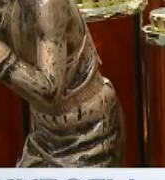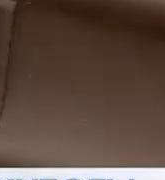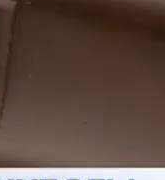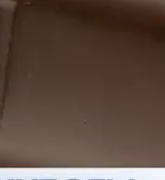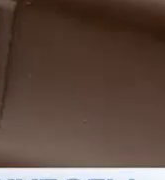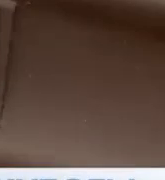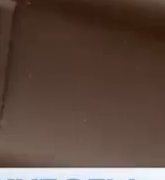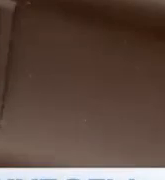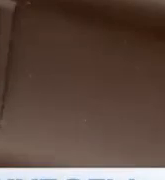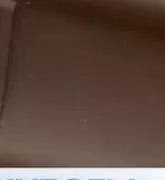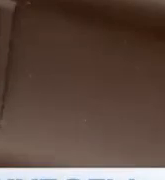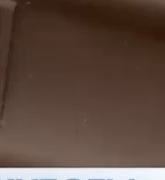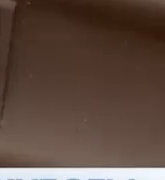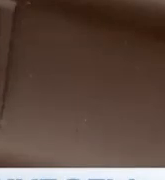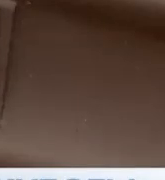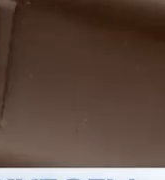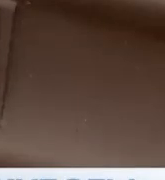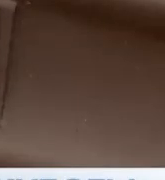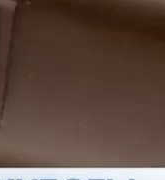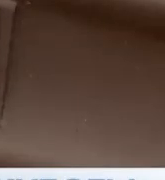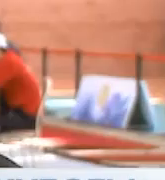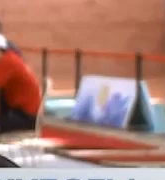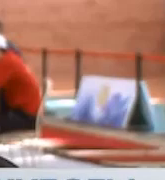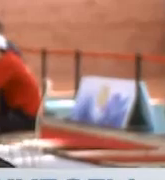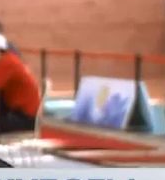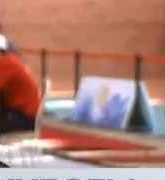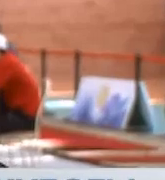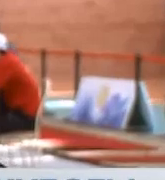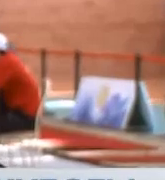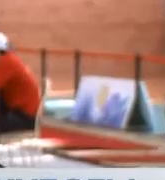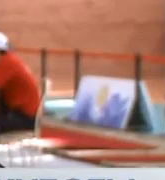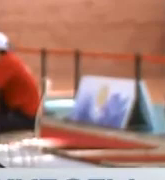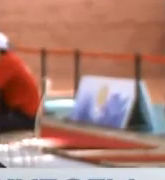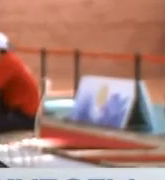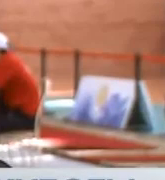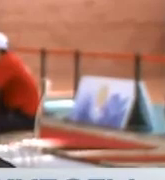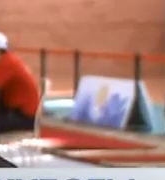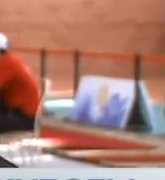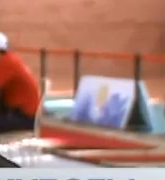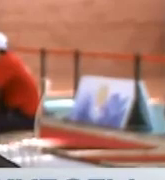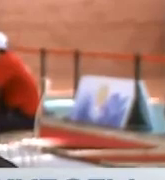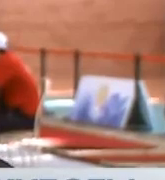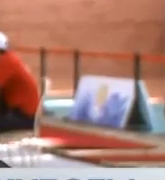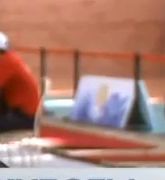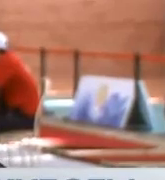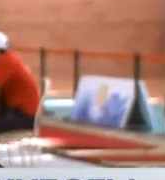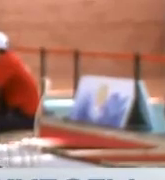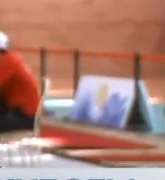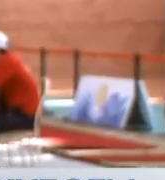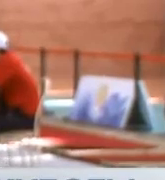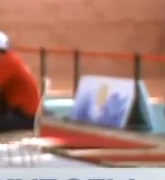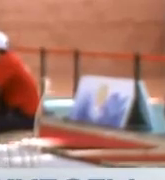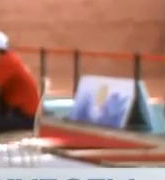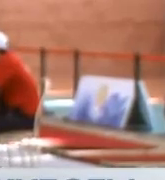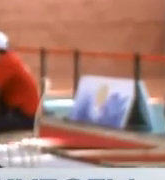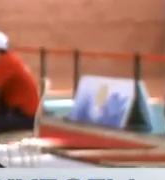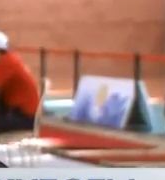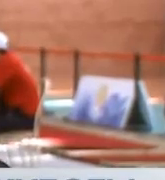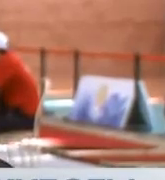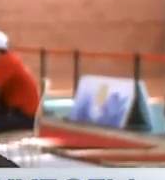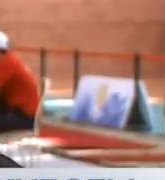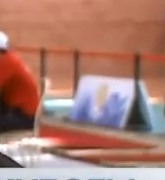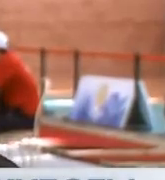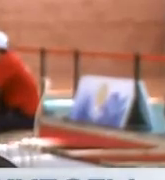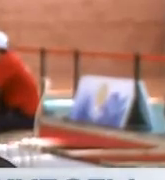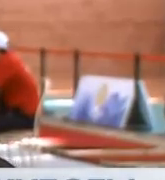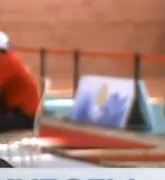бар. Сондай жарыстарға осындай турнирлер біз үшін дай береді. Олимпиадаға да азақ уақыт қалды, уақыт зымырап өтіп жатыр. Енді біз тек қана жаттығымыз керек, дайындалымыз